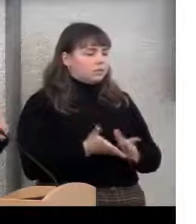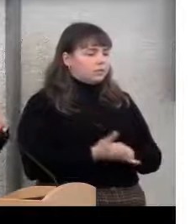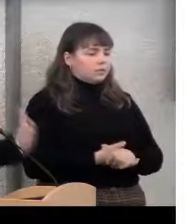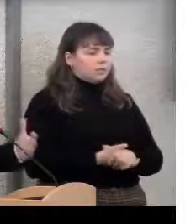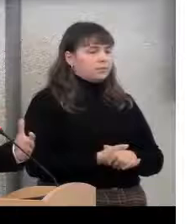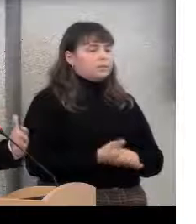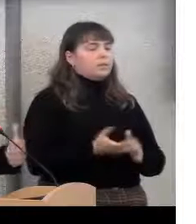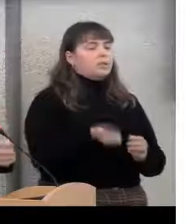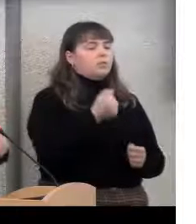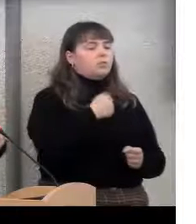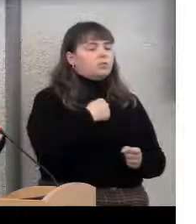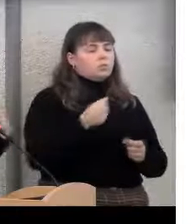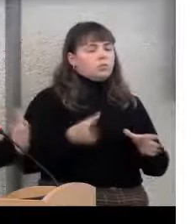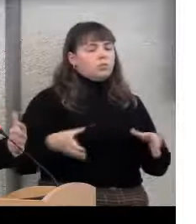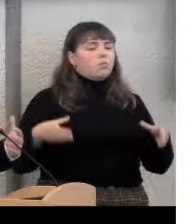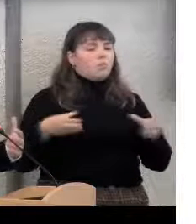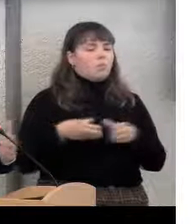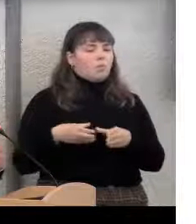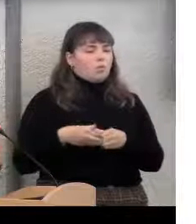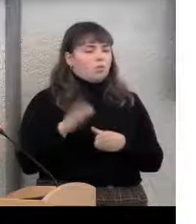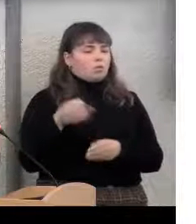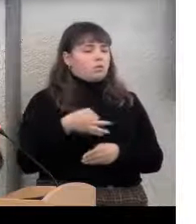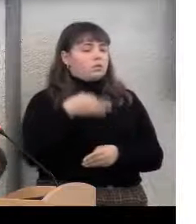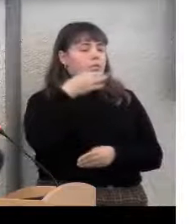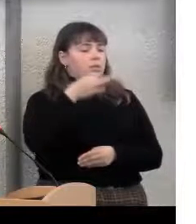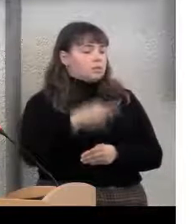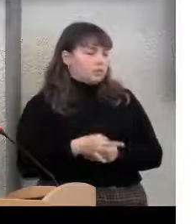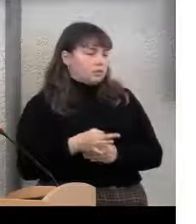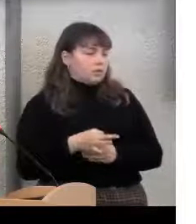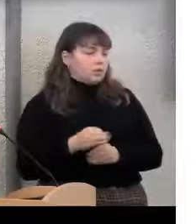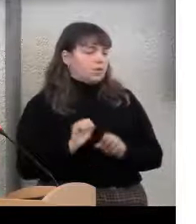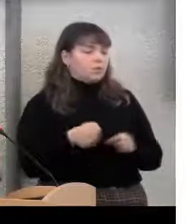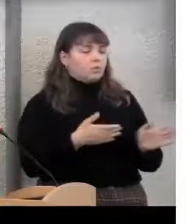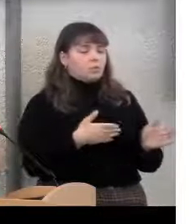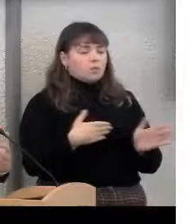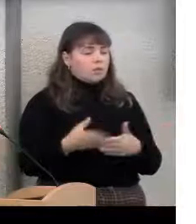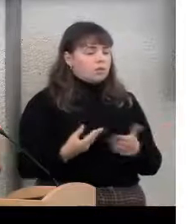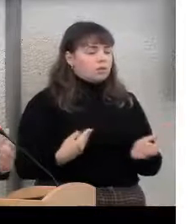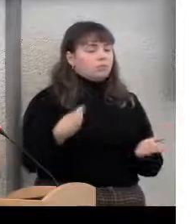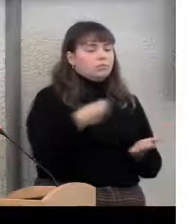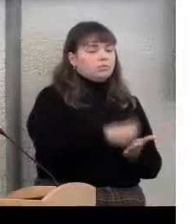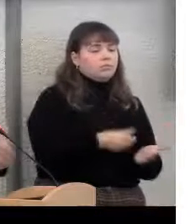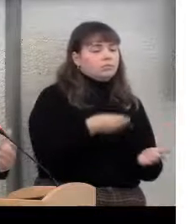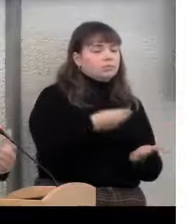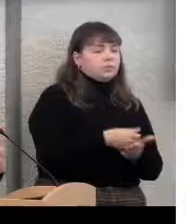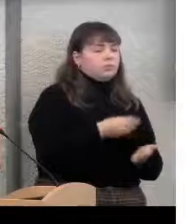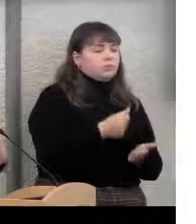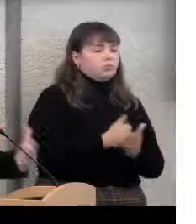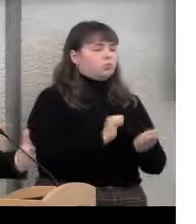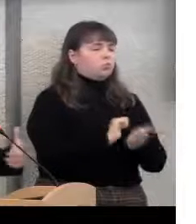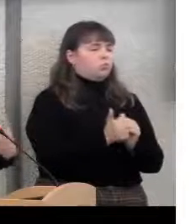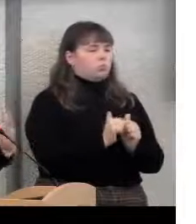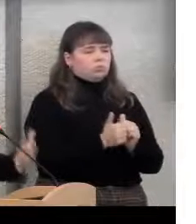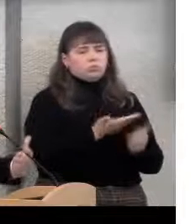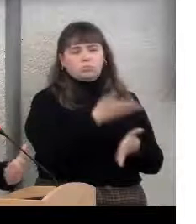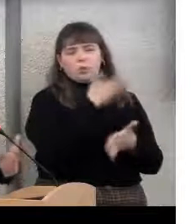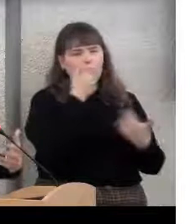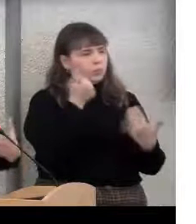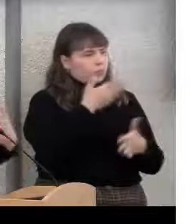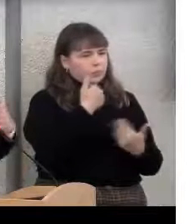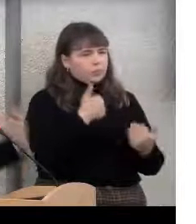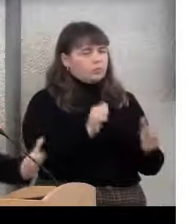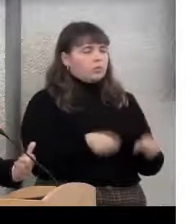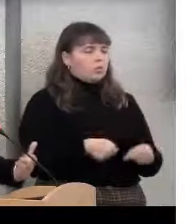jie turi organizaciją, kuri už tai yra atsakinga ir jinai gali visada suteikti finansavimą. Nėra kažkokių konkursų, bet nuolatos, kai rizikos